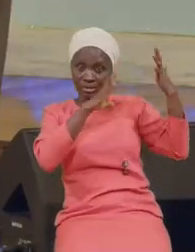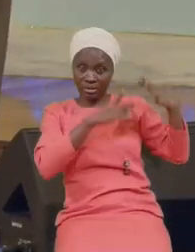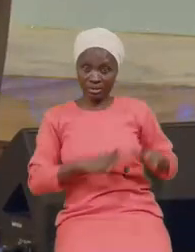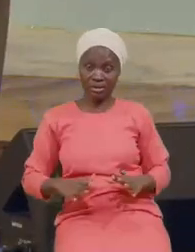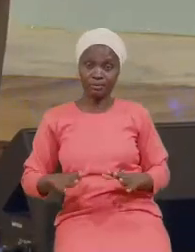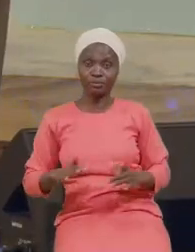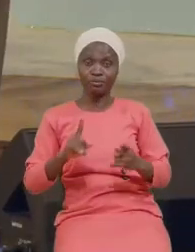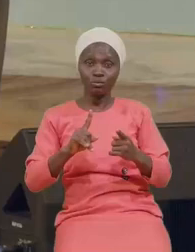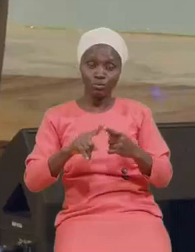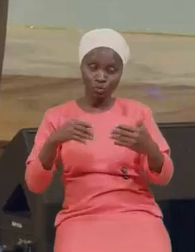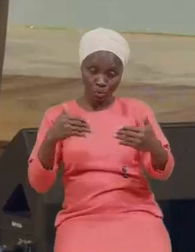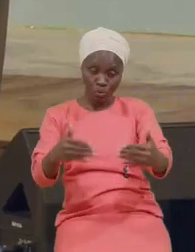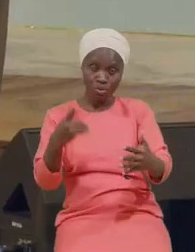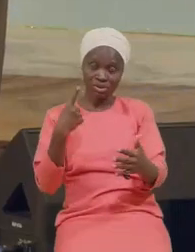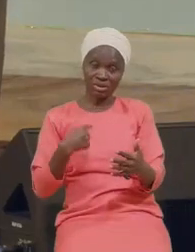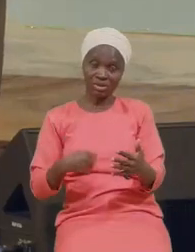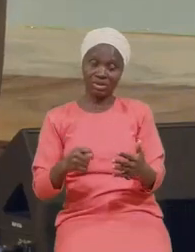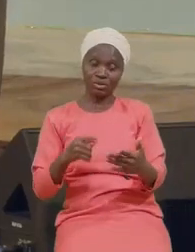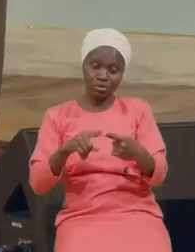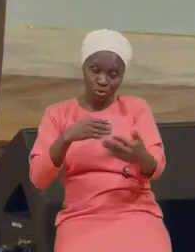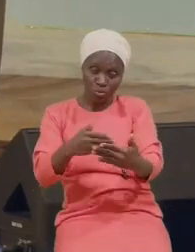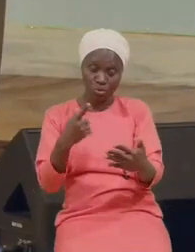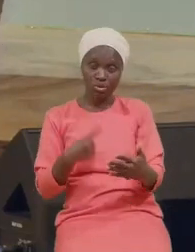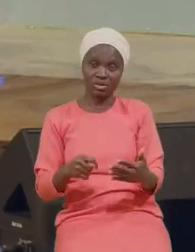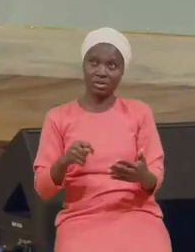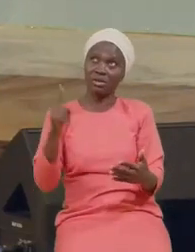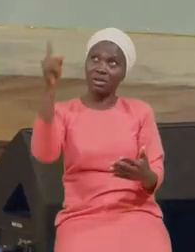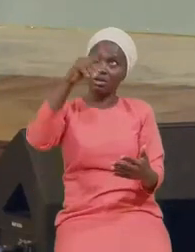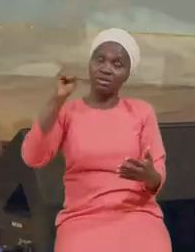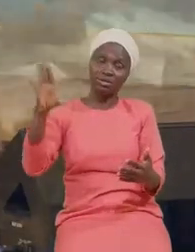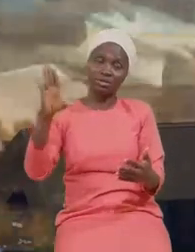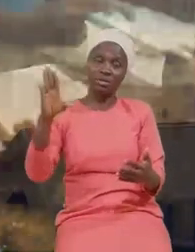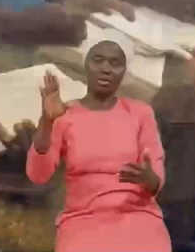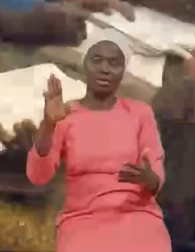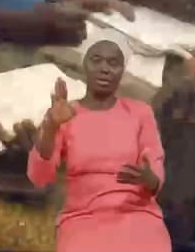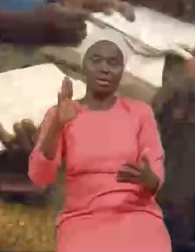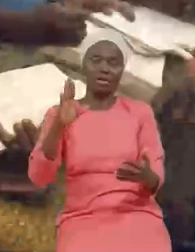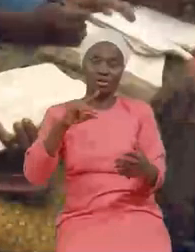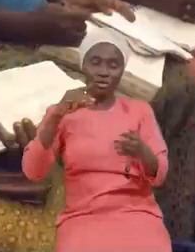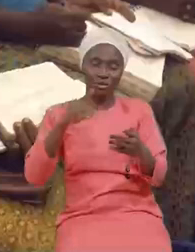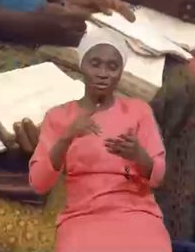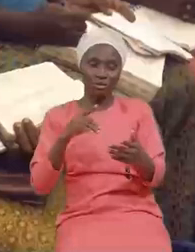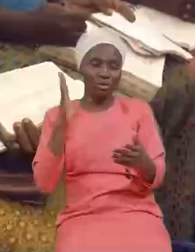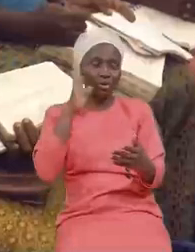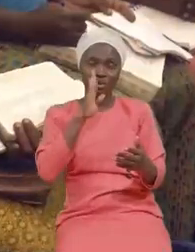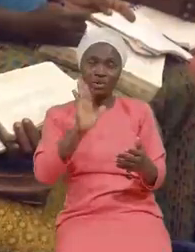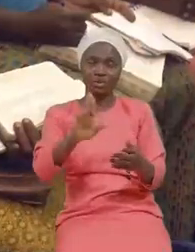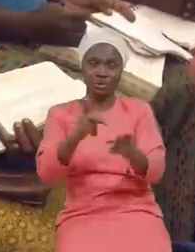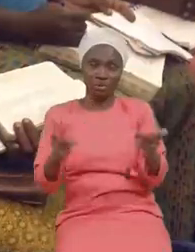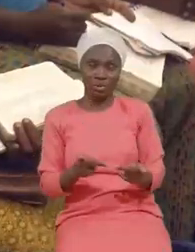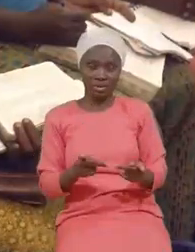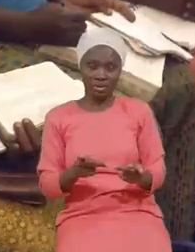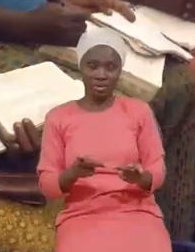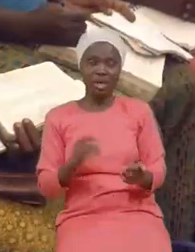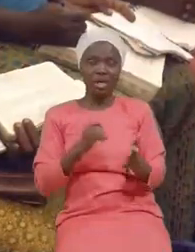et le fleuve de l'Euphrate tout le pays des éthiens et jusqu'à la grande mer vers le soleil couchant ça c'est notre territoire